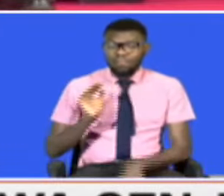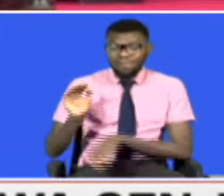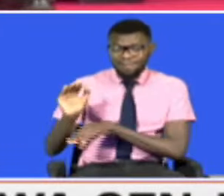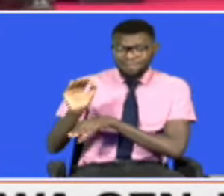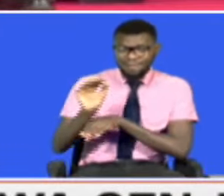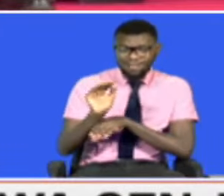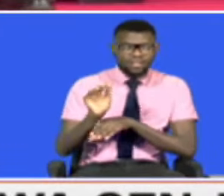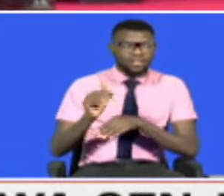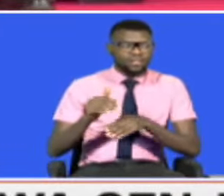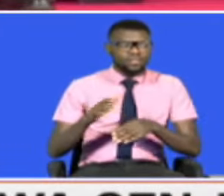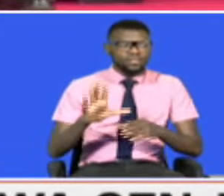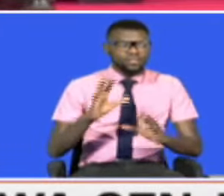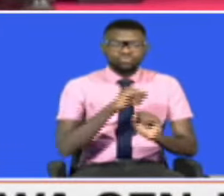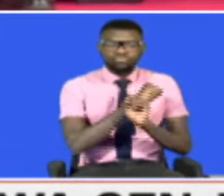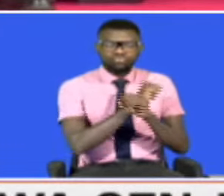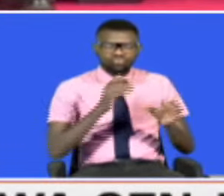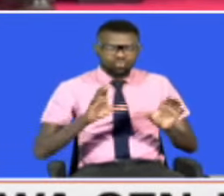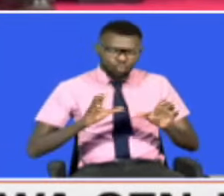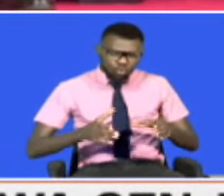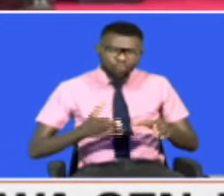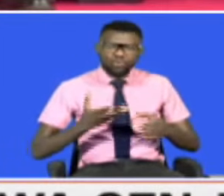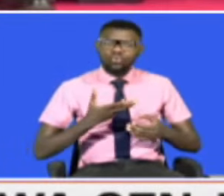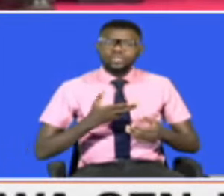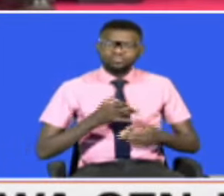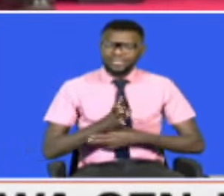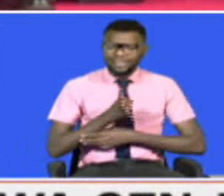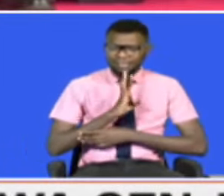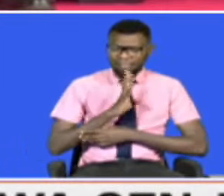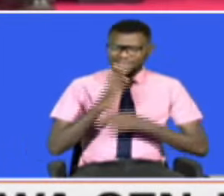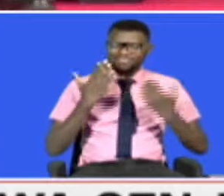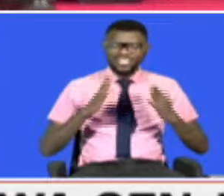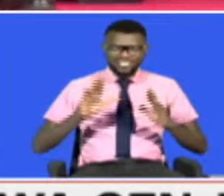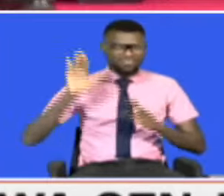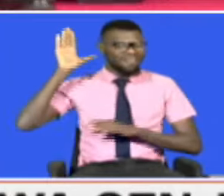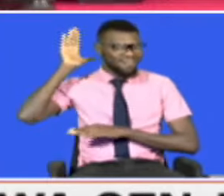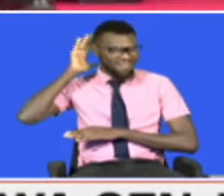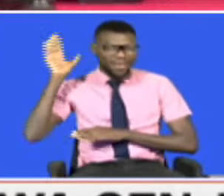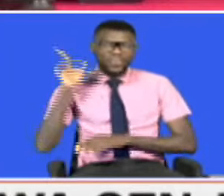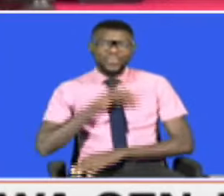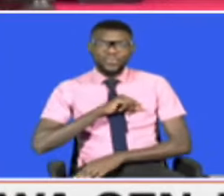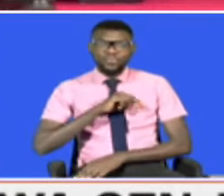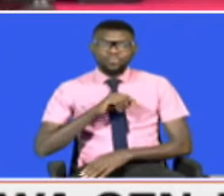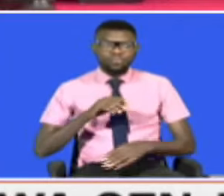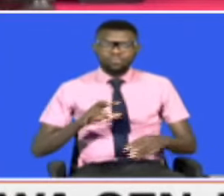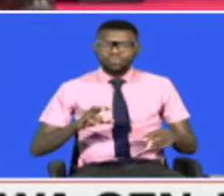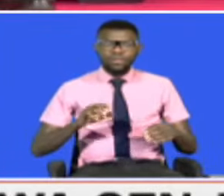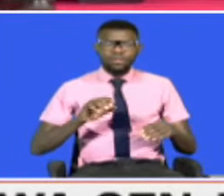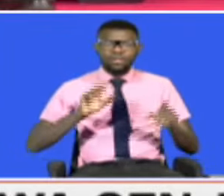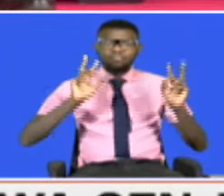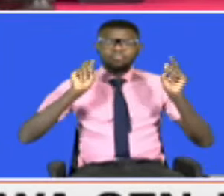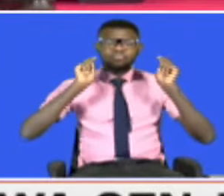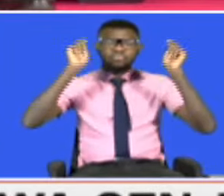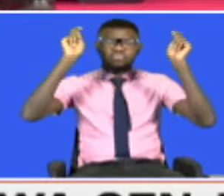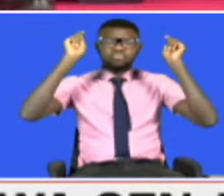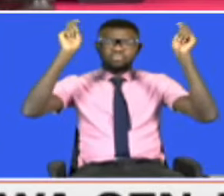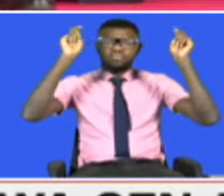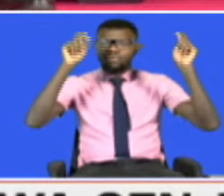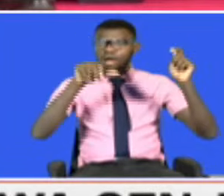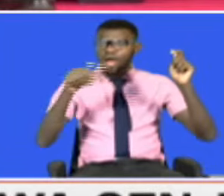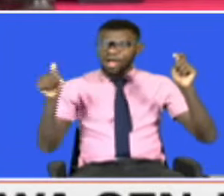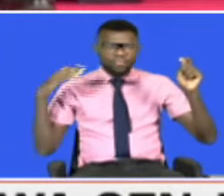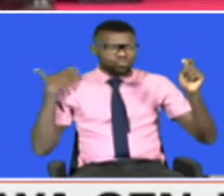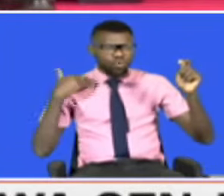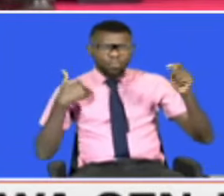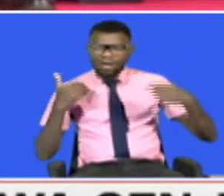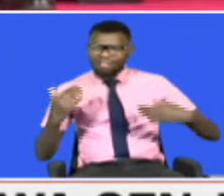you have spoken, we have heard you. Please don't allow your protest to be hijacked by